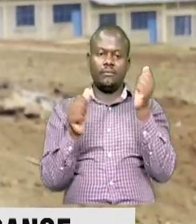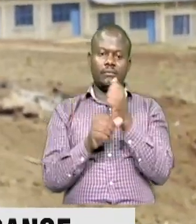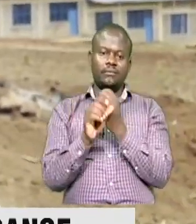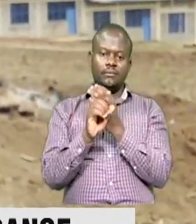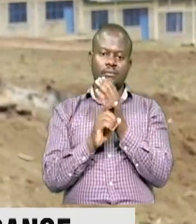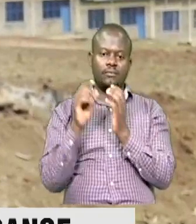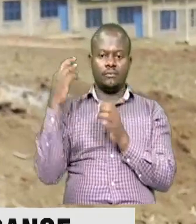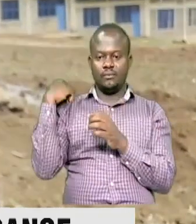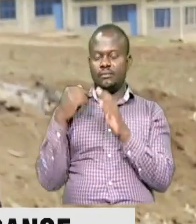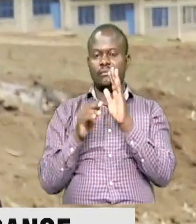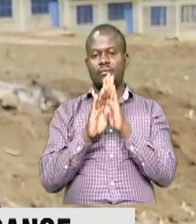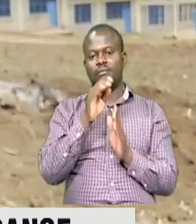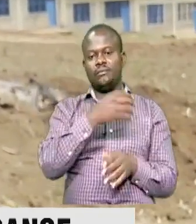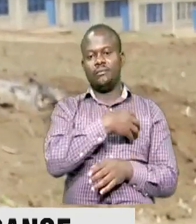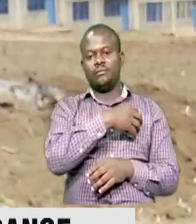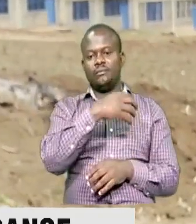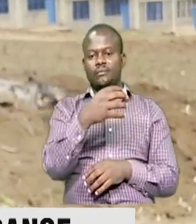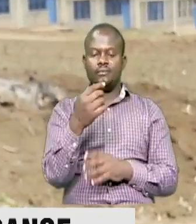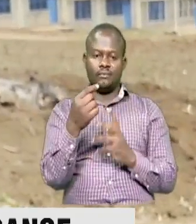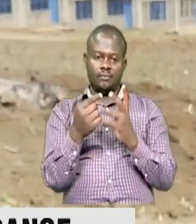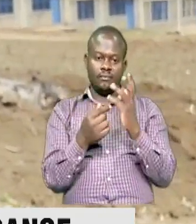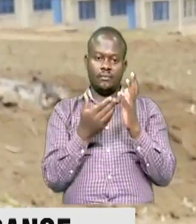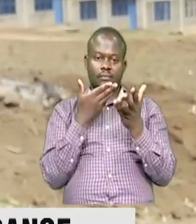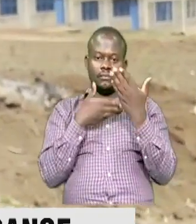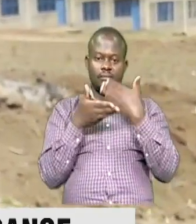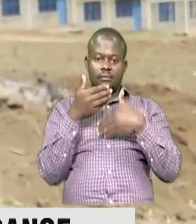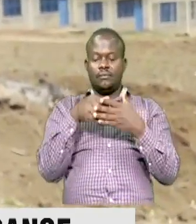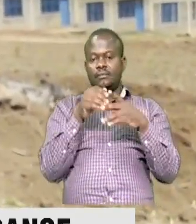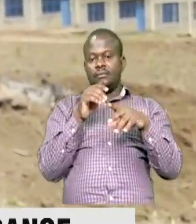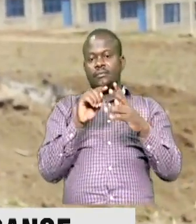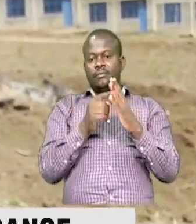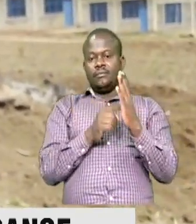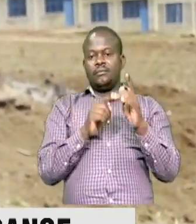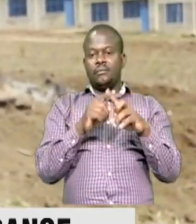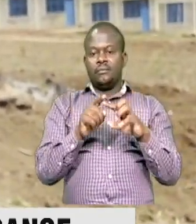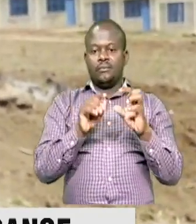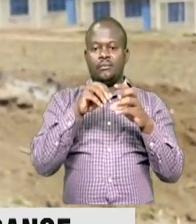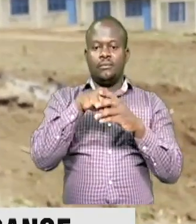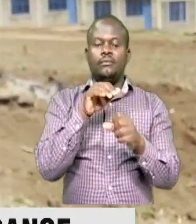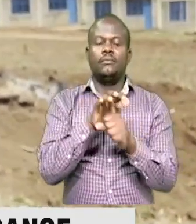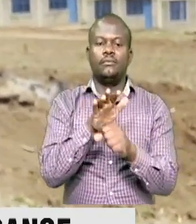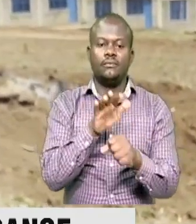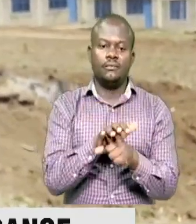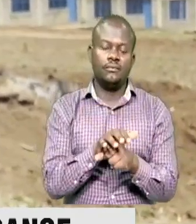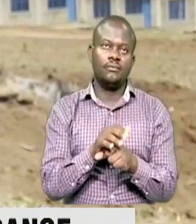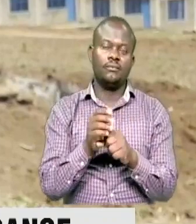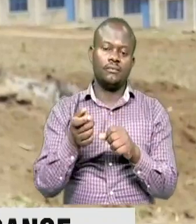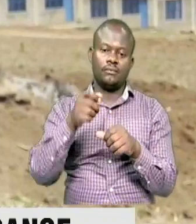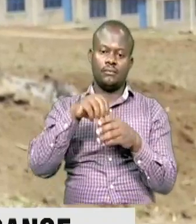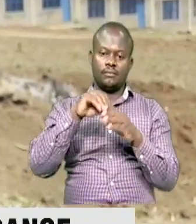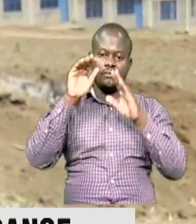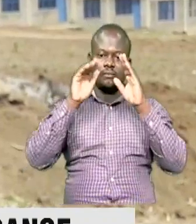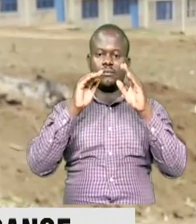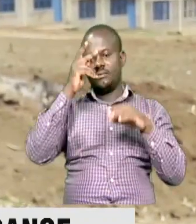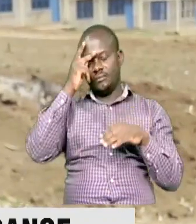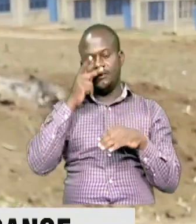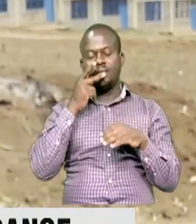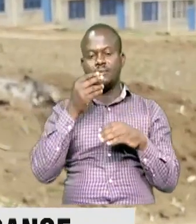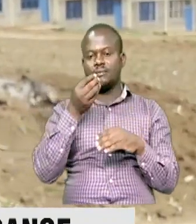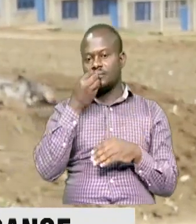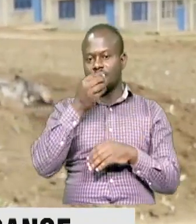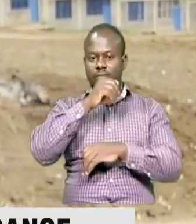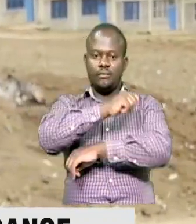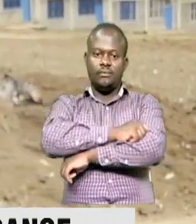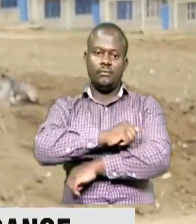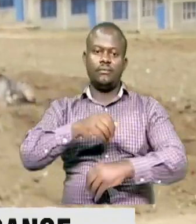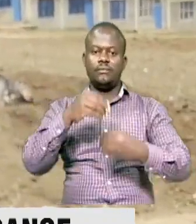karere ushinzwe iterambere ry'ubukungu aho baganiriye ku ngingo zitandukanye zirimo cyane cyane kongera uruhare rw'ababyeyi mu byitwa school feeding cyangwa kugaburira